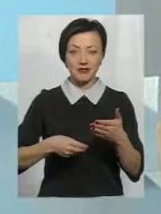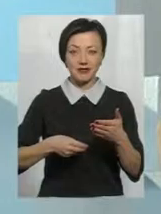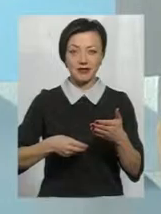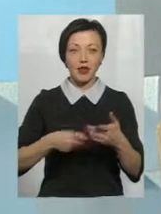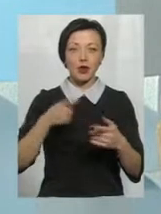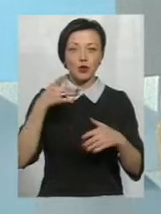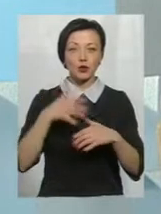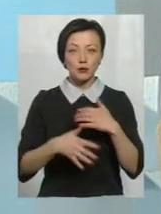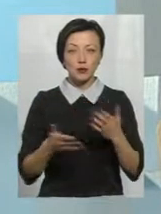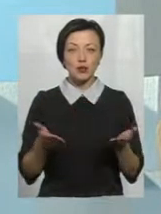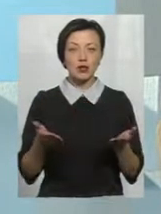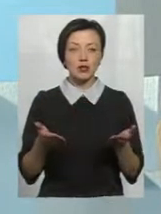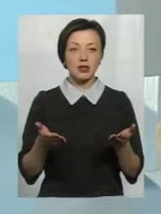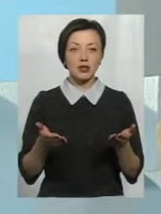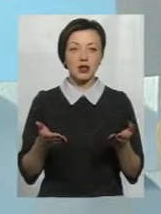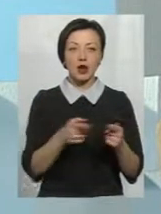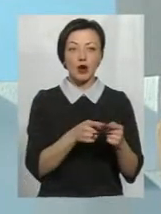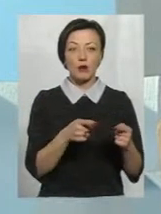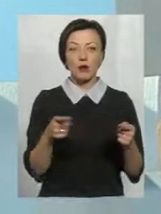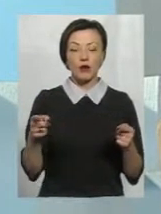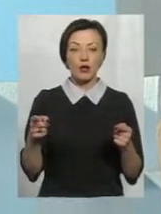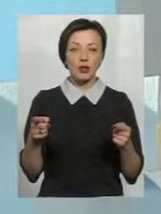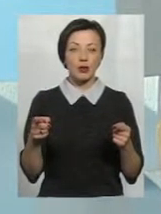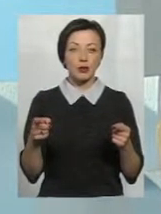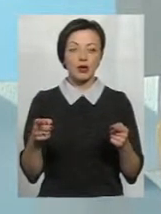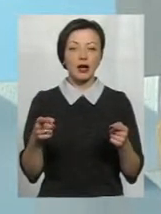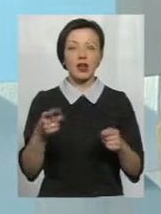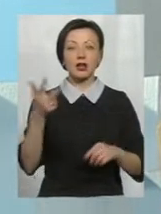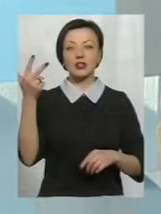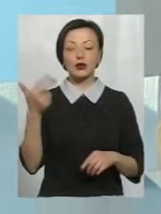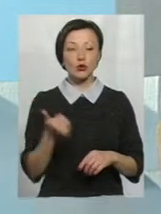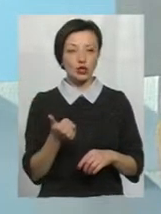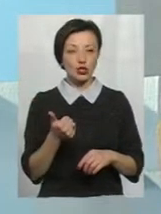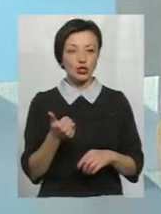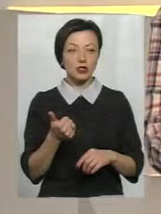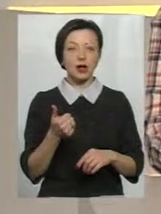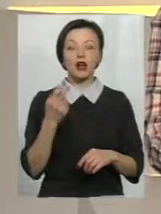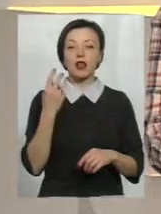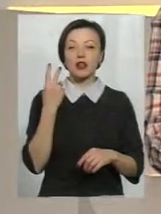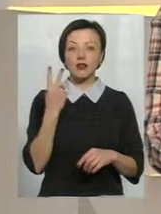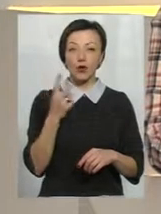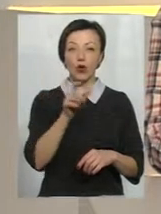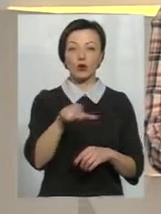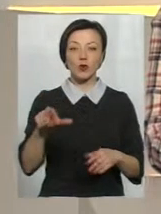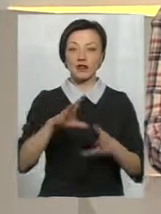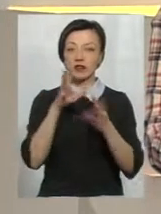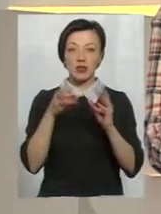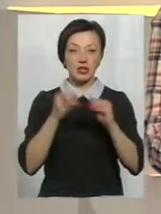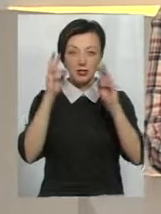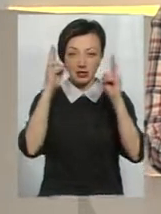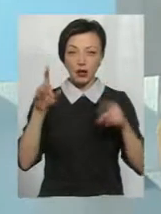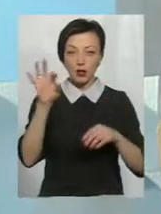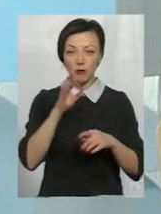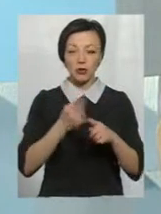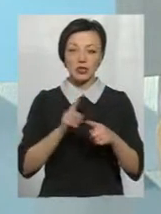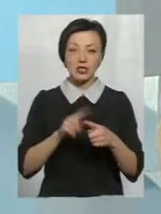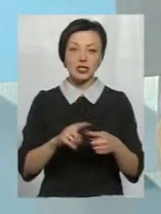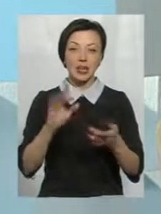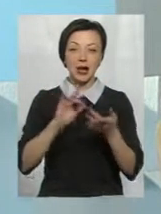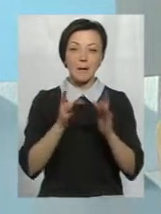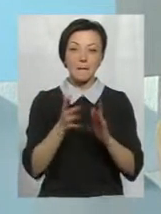ви розумієте, протягом там 3 тижнів двоє людей, які взагалі не знали про ці петиції, вже там